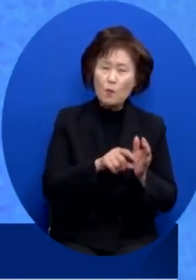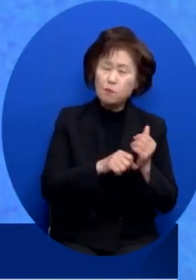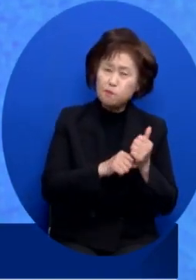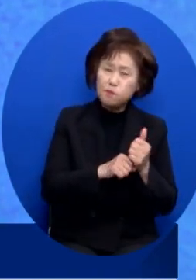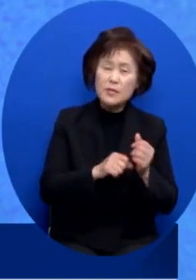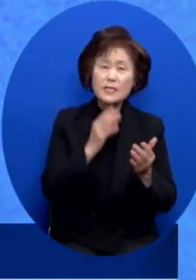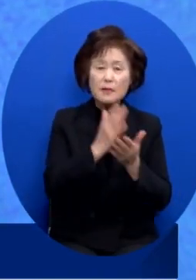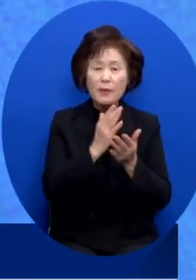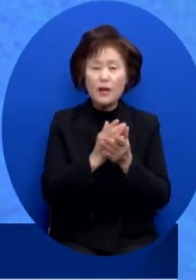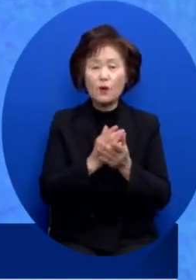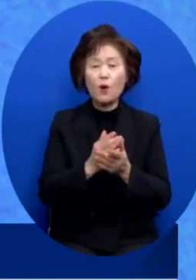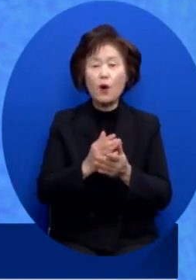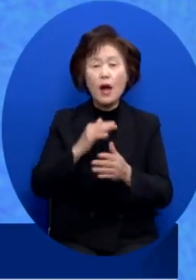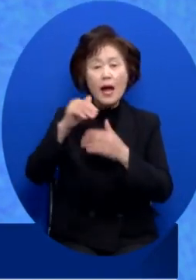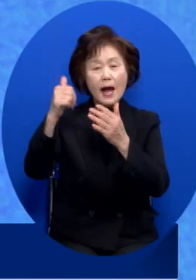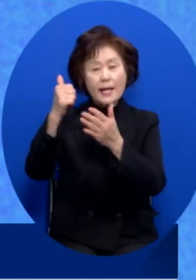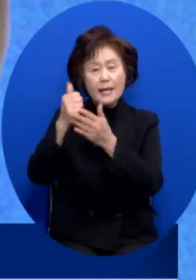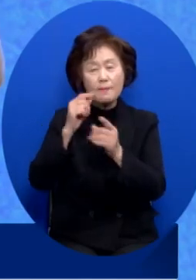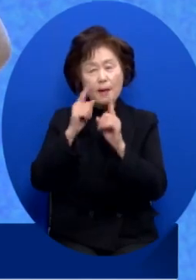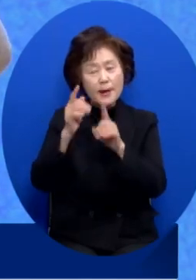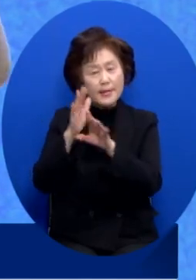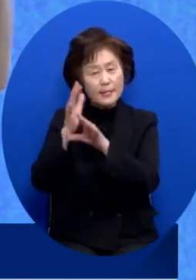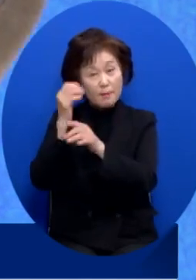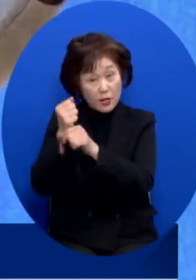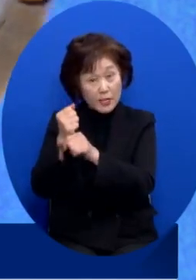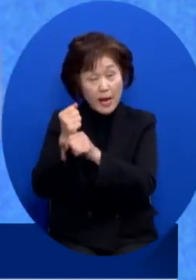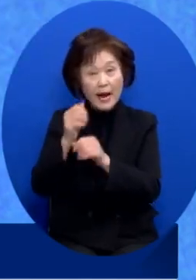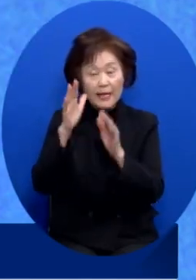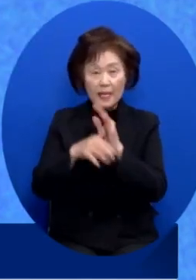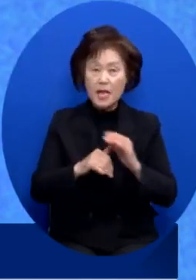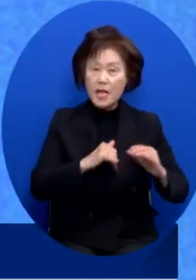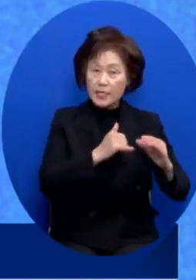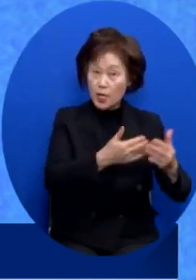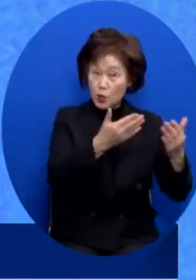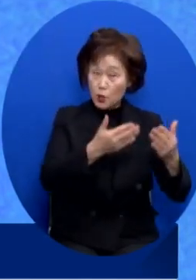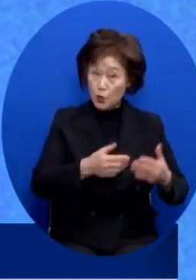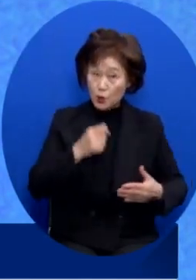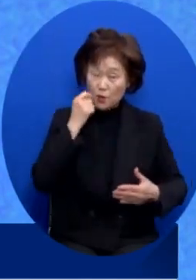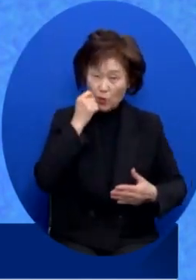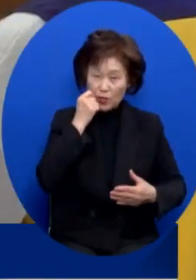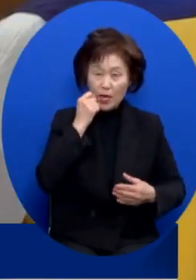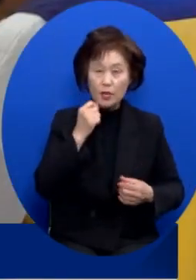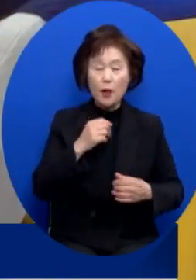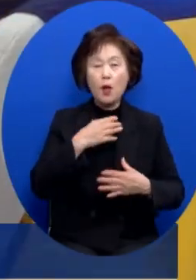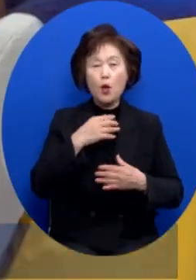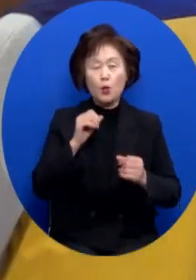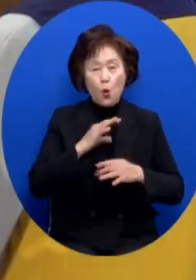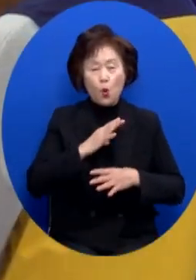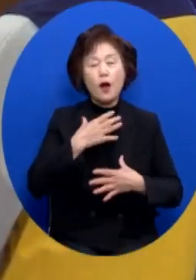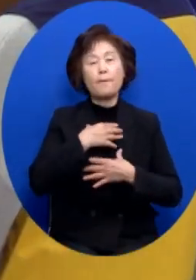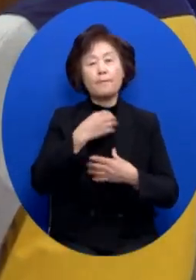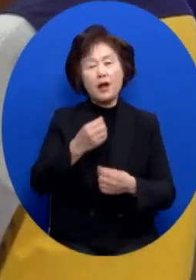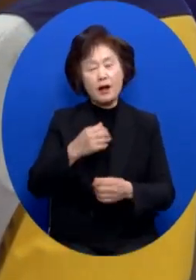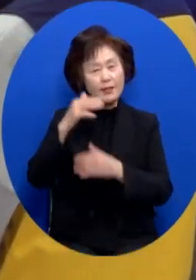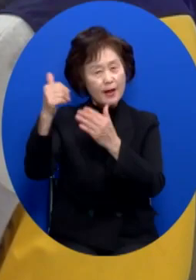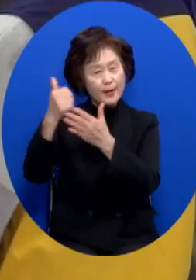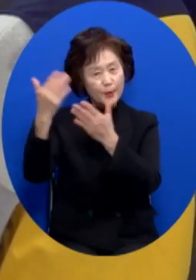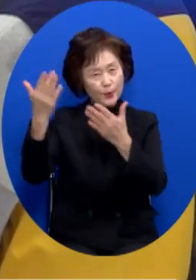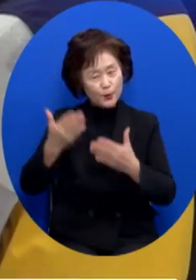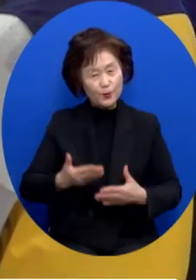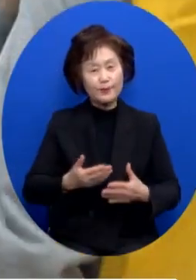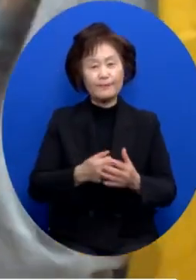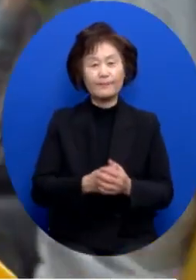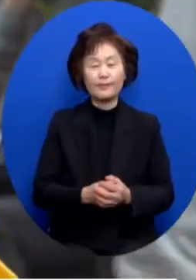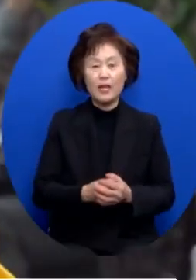그럴 때 뭘 선물로 주시느냐? 세상이 줄 수 없는 놀라운 평안을 우리에게 선물로 주신단 말이에요. 특별히 캠프를 위한